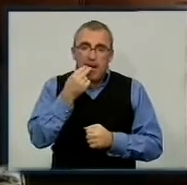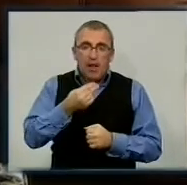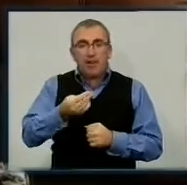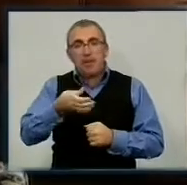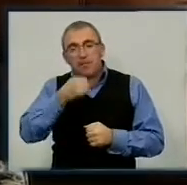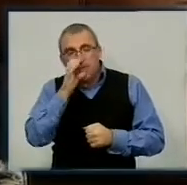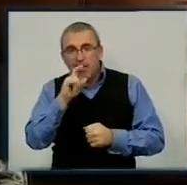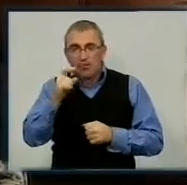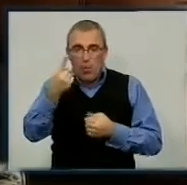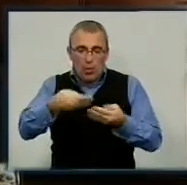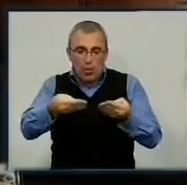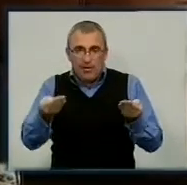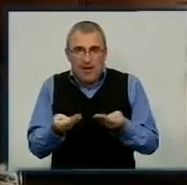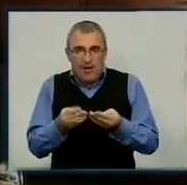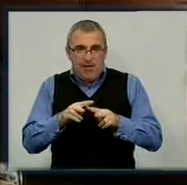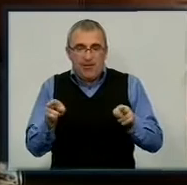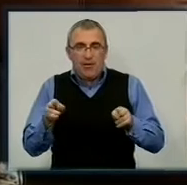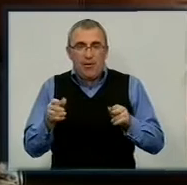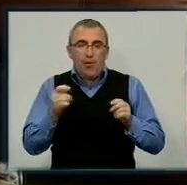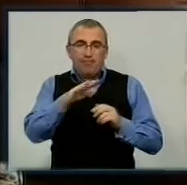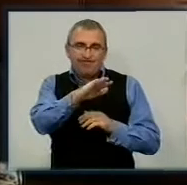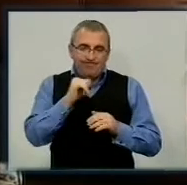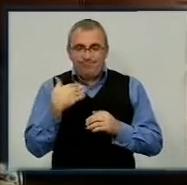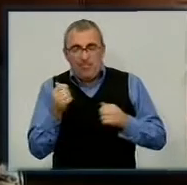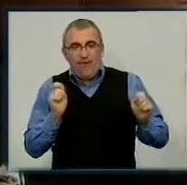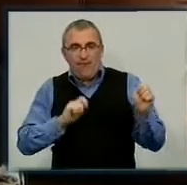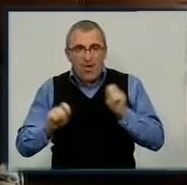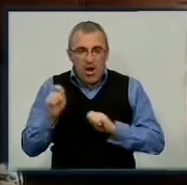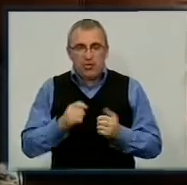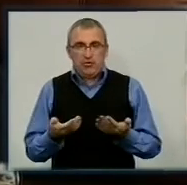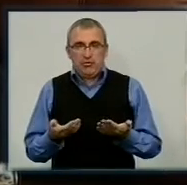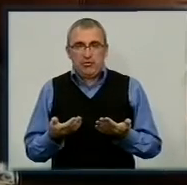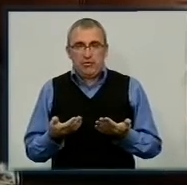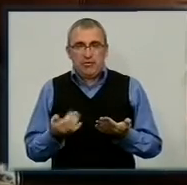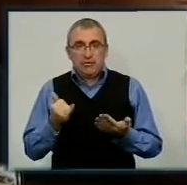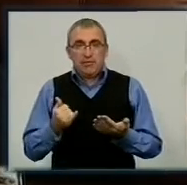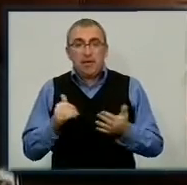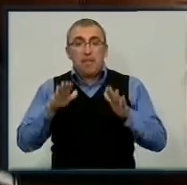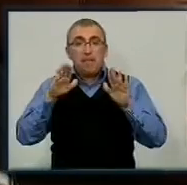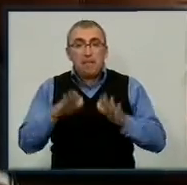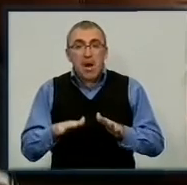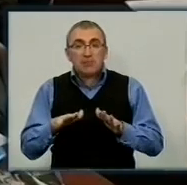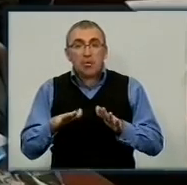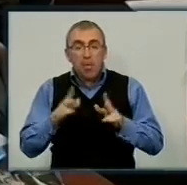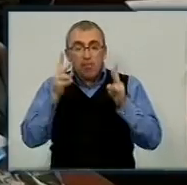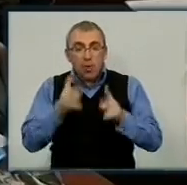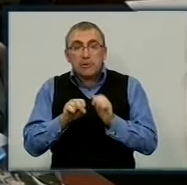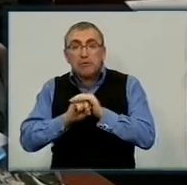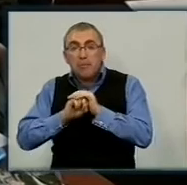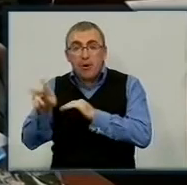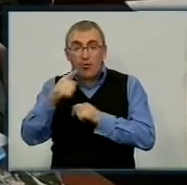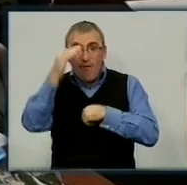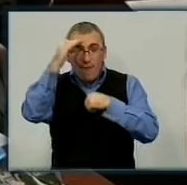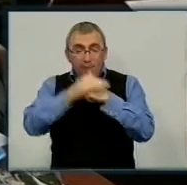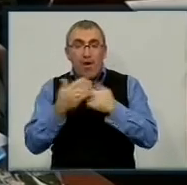тарелки носил его вещи и сме с места происшествия сбежал того вечора друзі